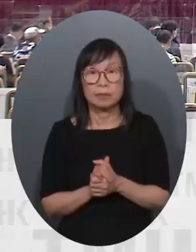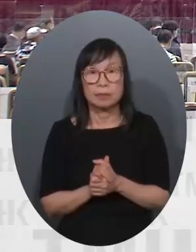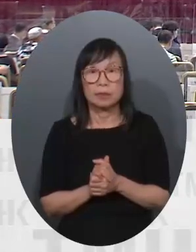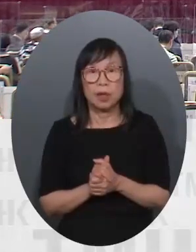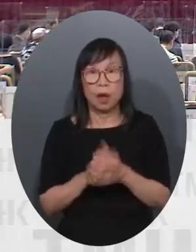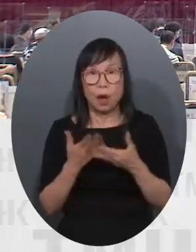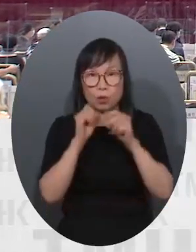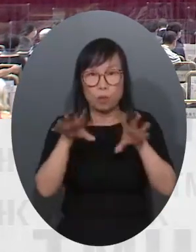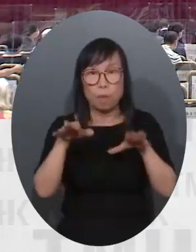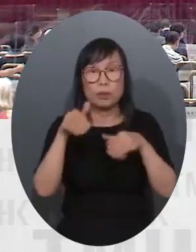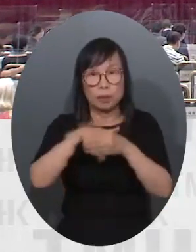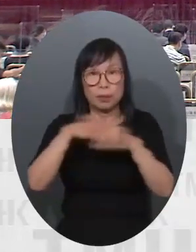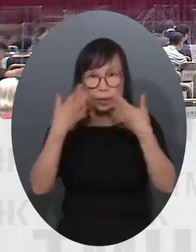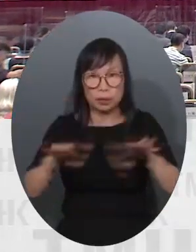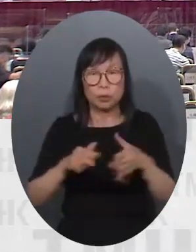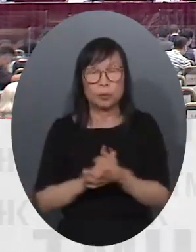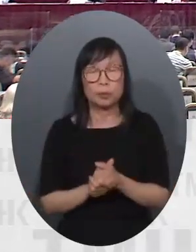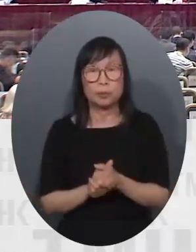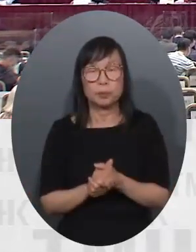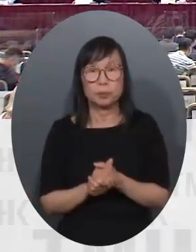我宣布投票結束。